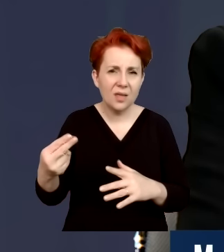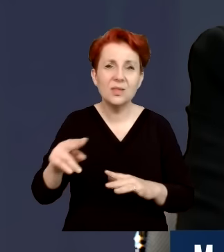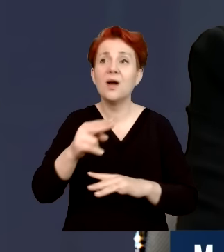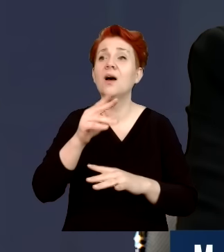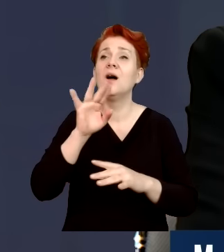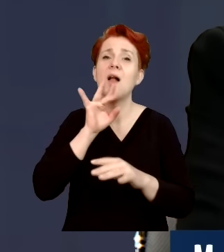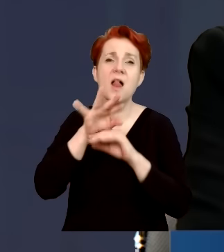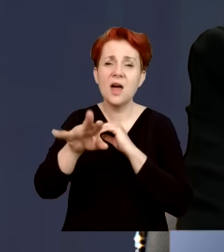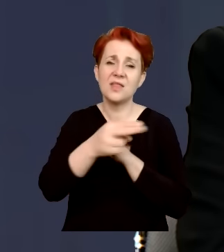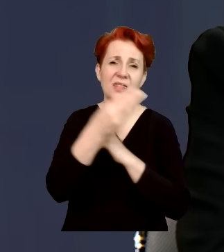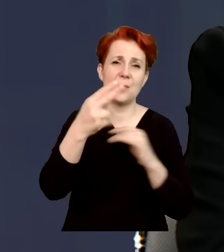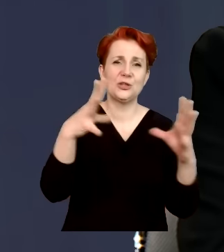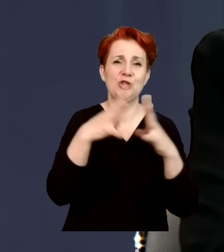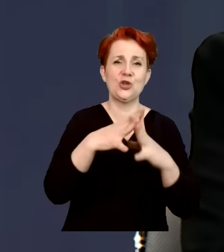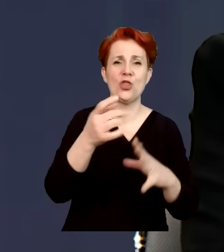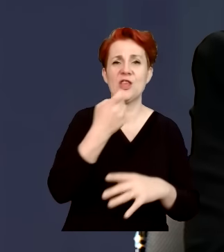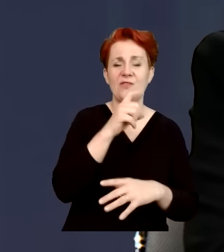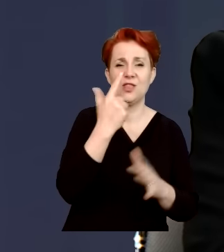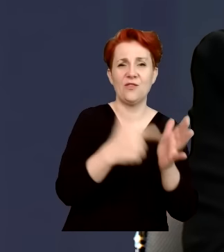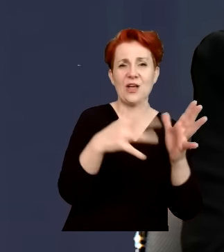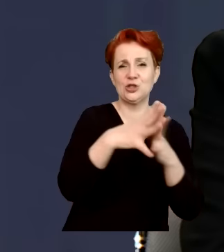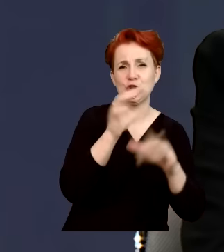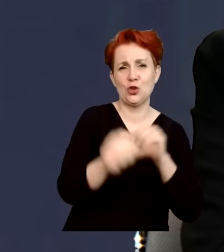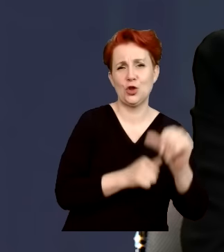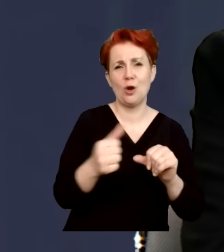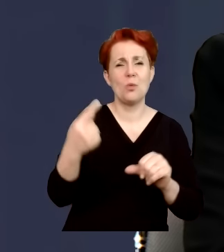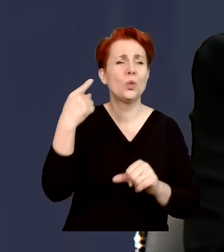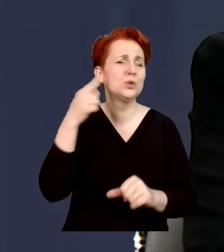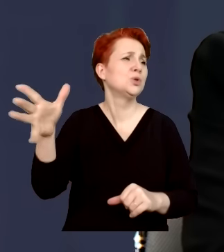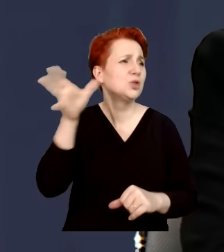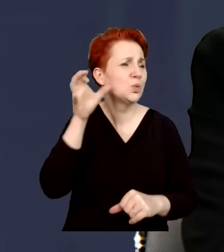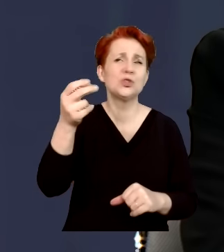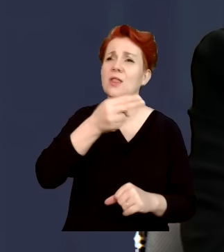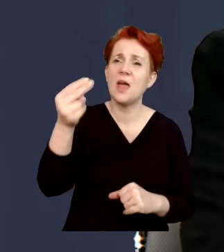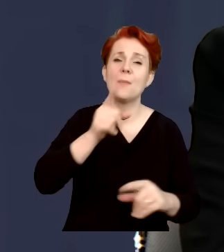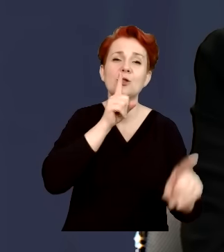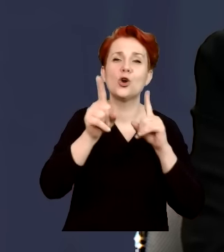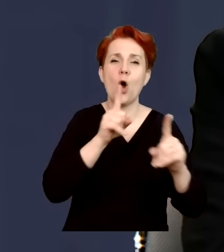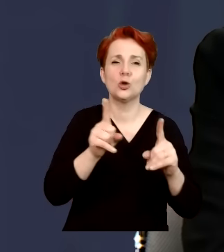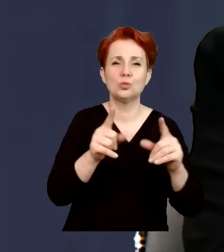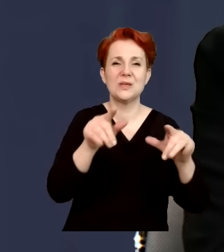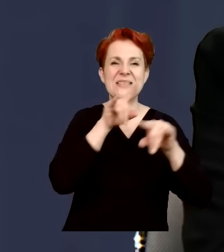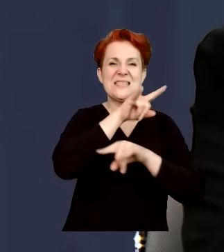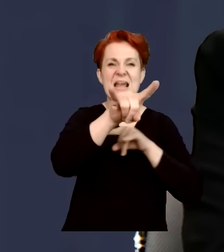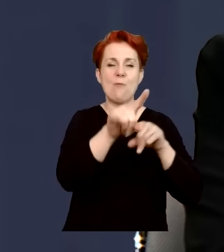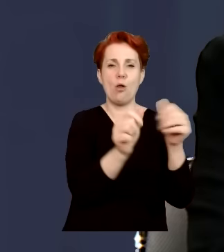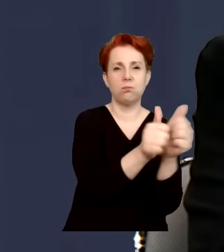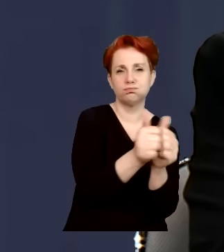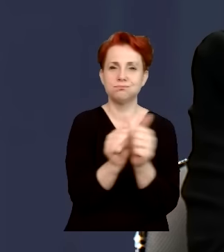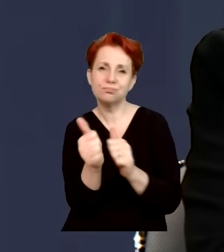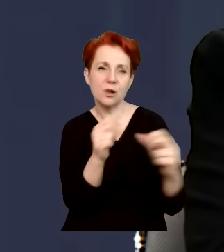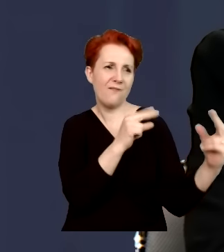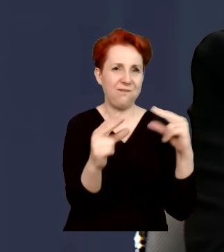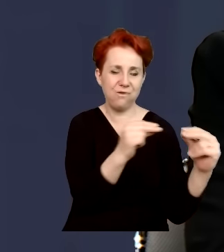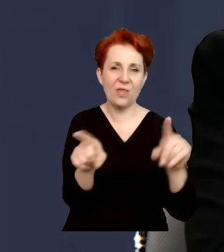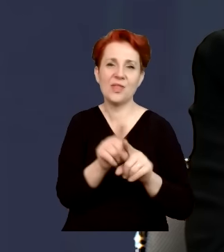10 kwietnia 2010 roku. Co słyszeliśmy na temat tych rozmów w kokpicie generała Błasika? Przecież tam co parę